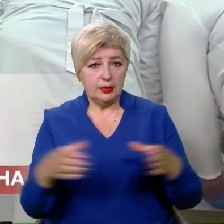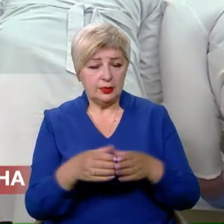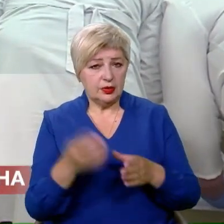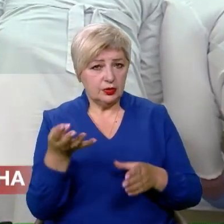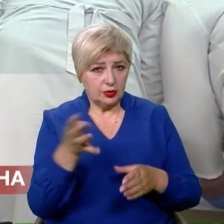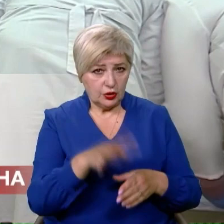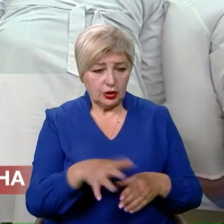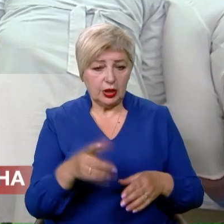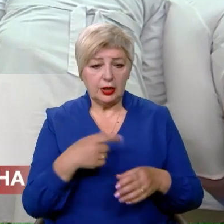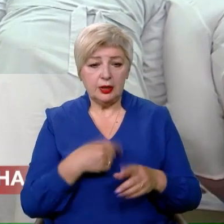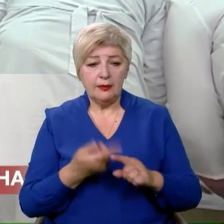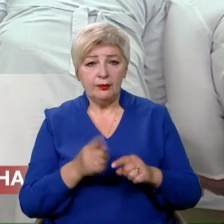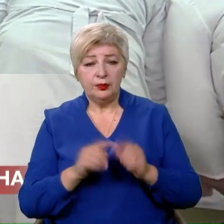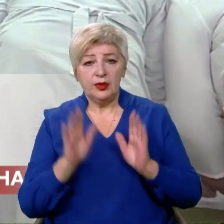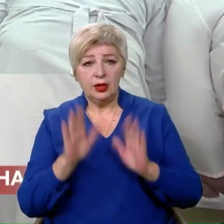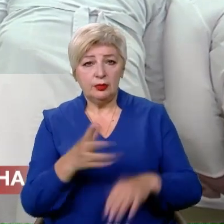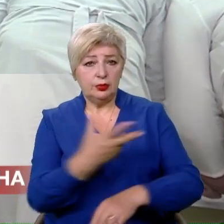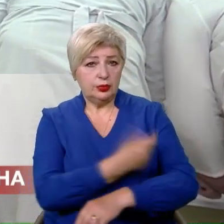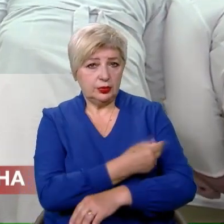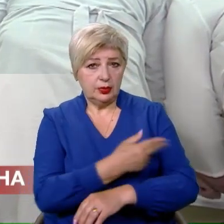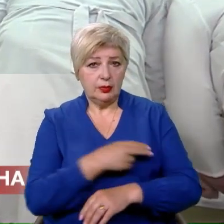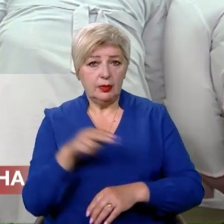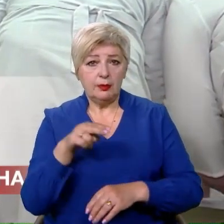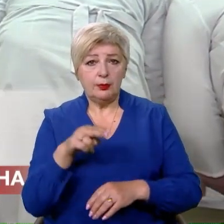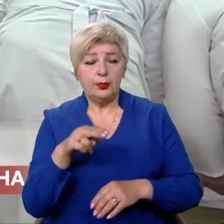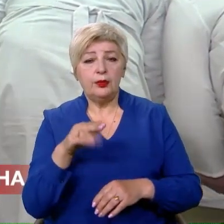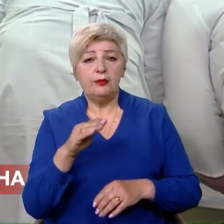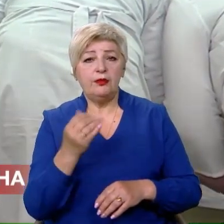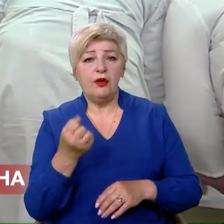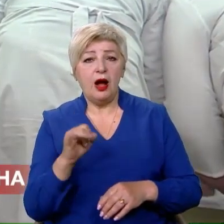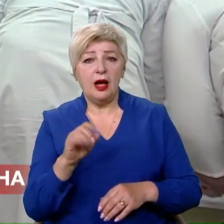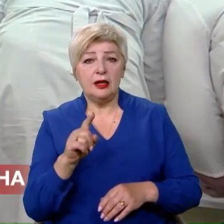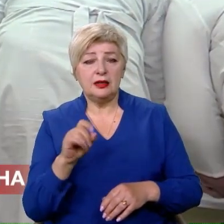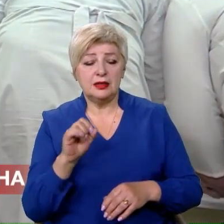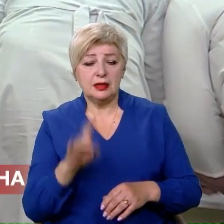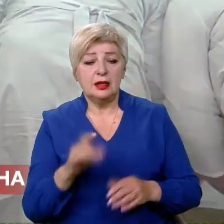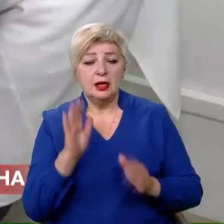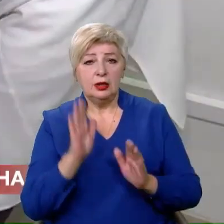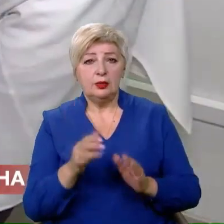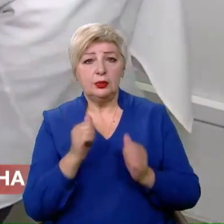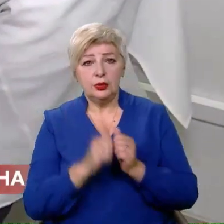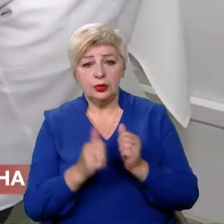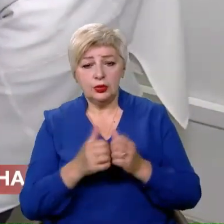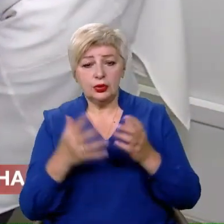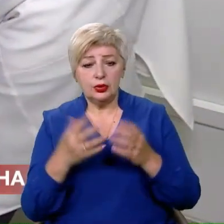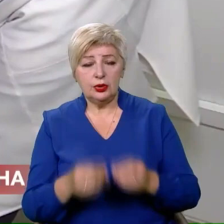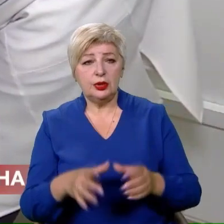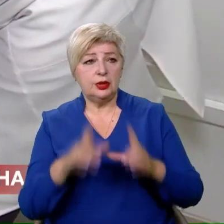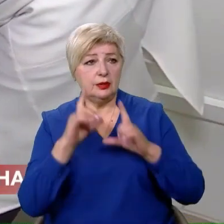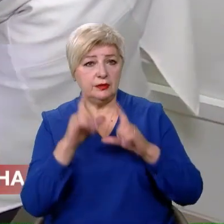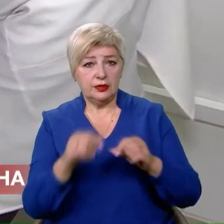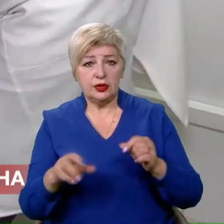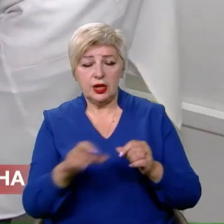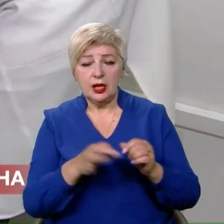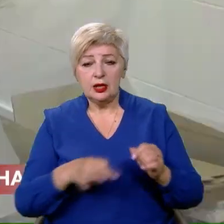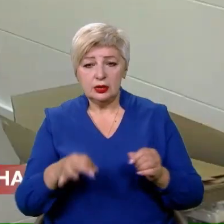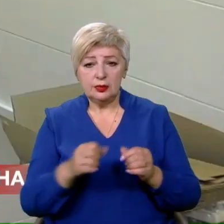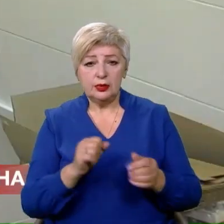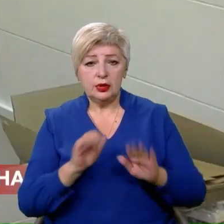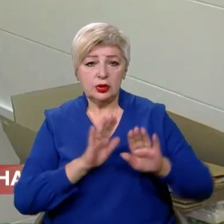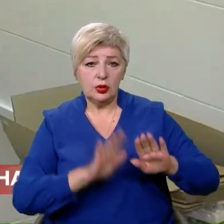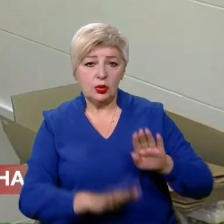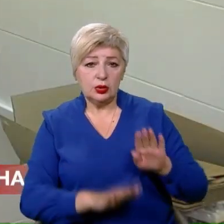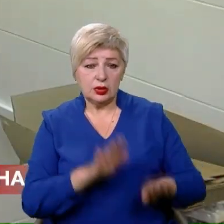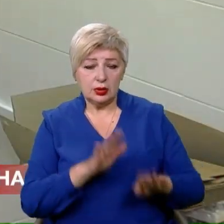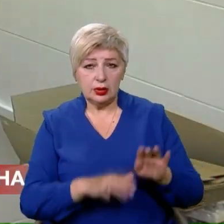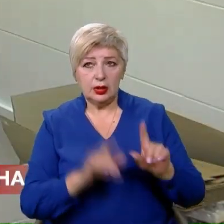здійснювати вакцинацію вакциною Pfizer. І вони будуть кожного дня вирушати з обласного складу до міста призначення.